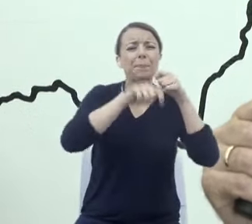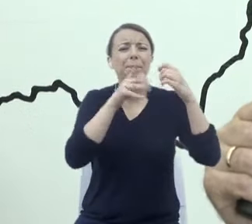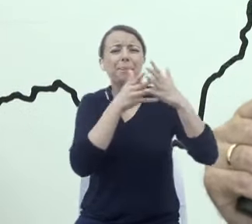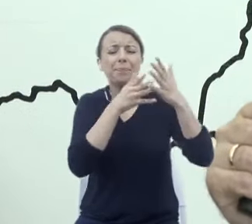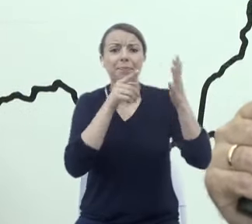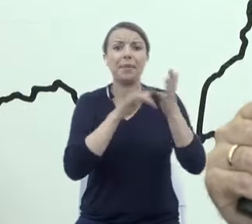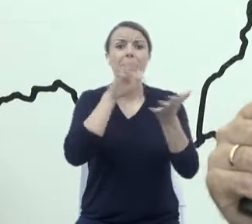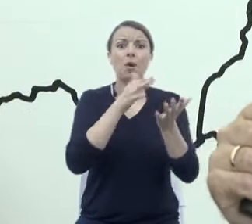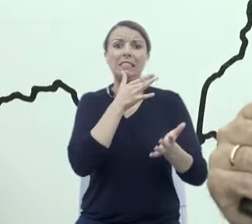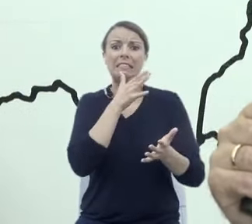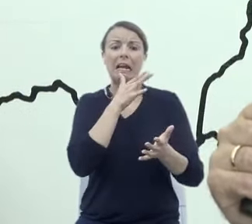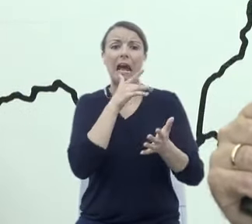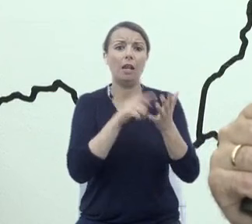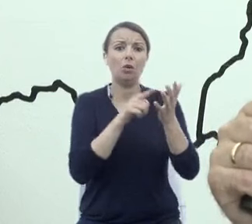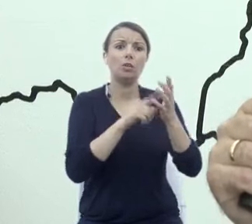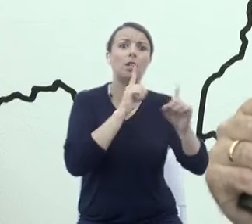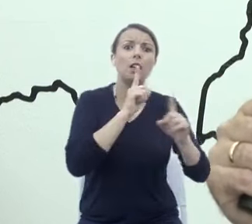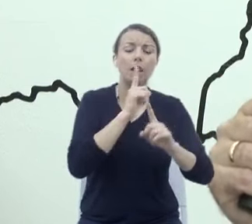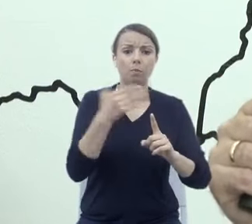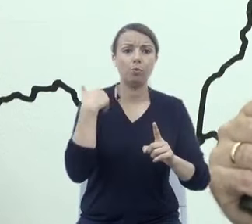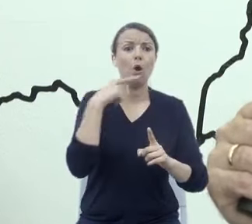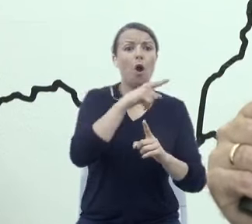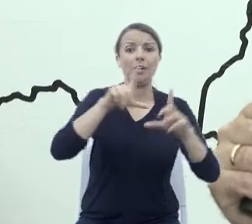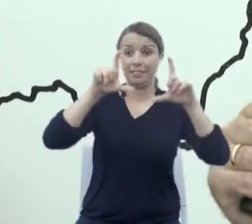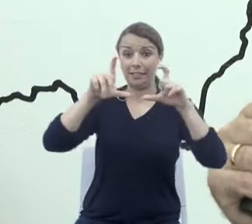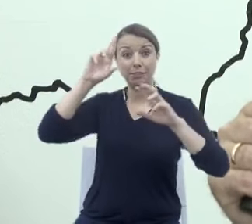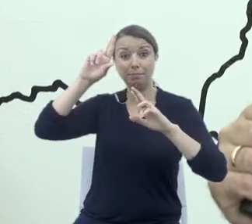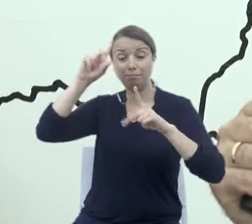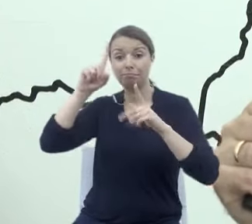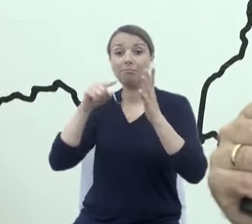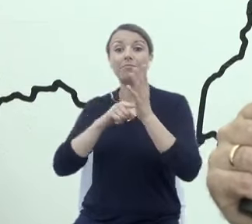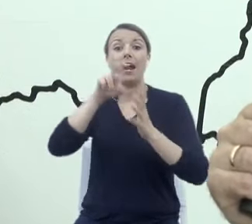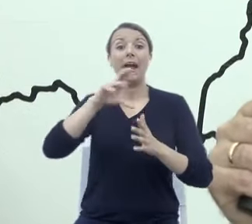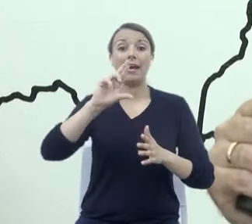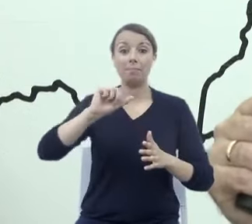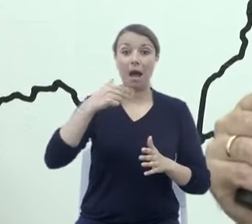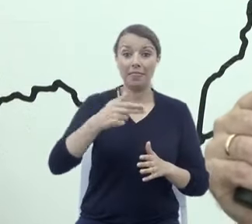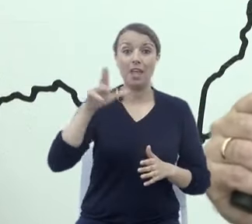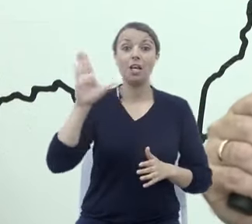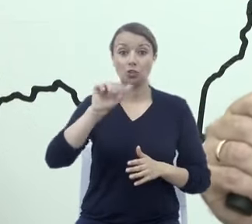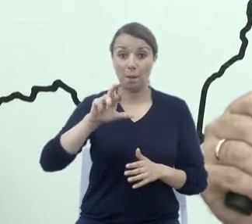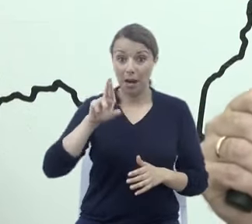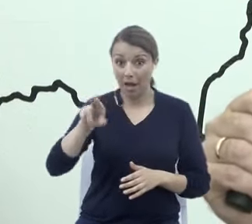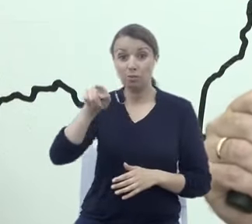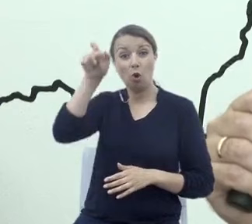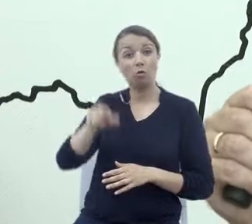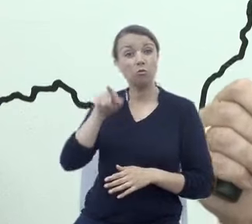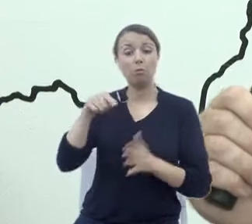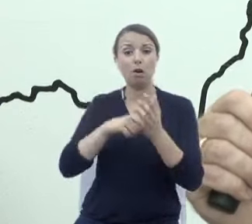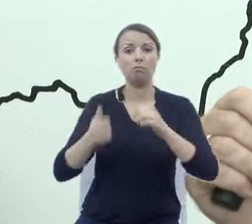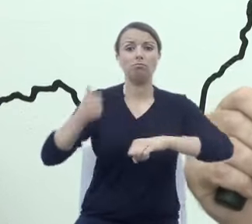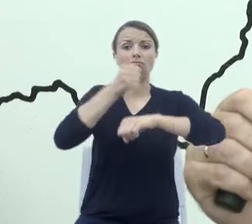rozpoznało na zdjęciu Hermana Szapera jako osobę, która dowodziła w Radziłowie i